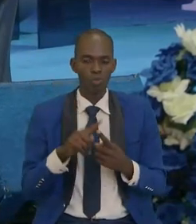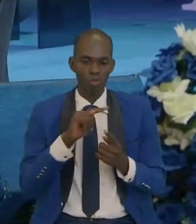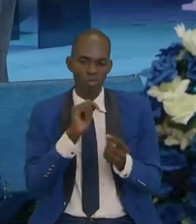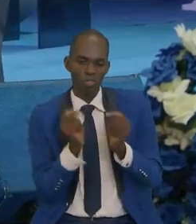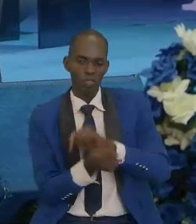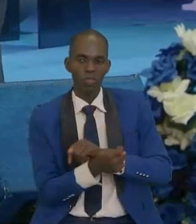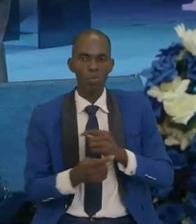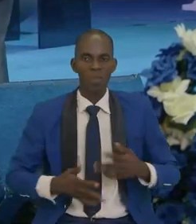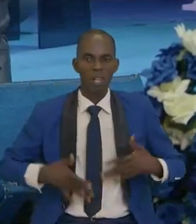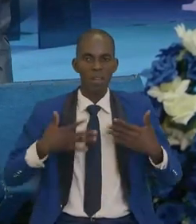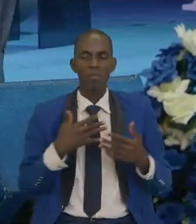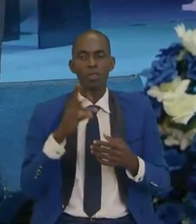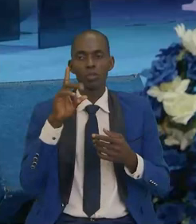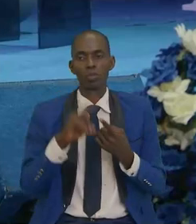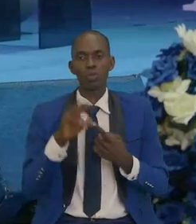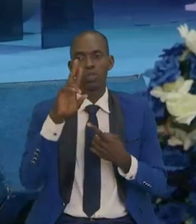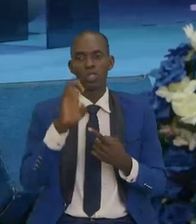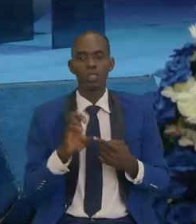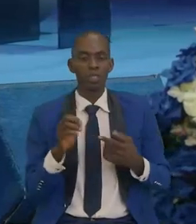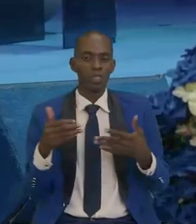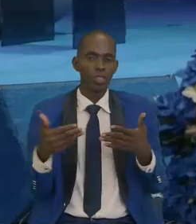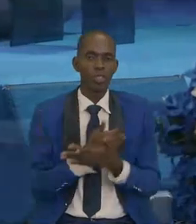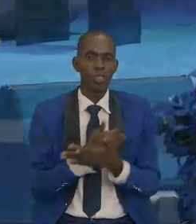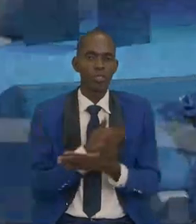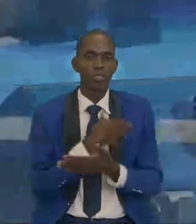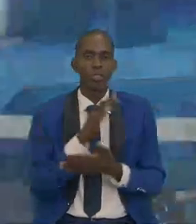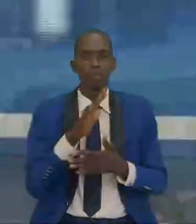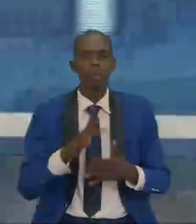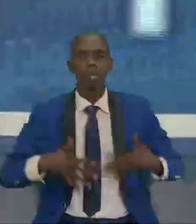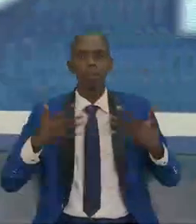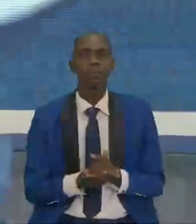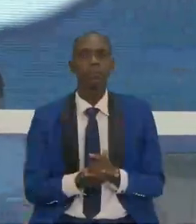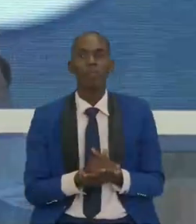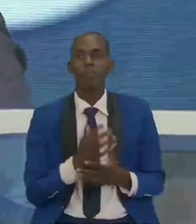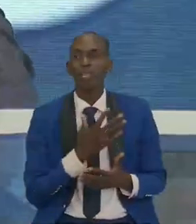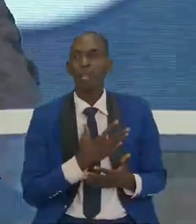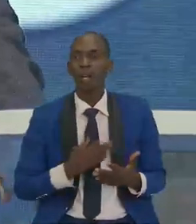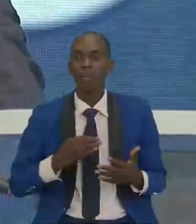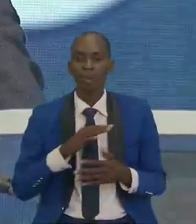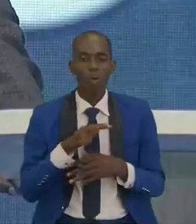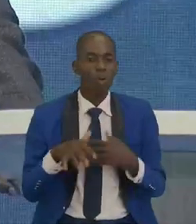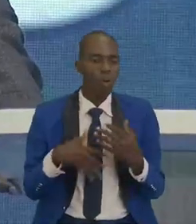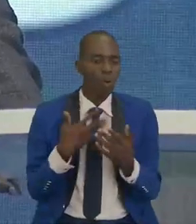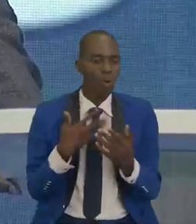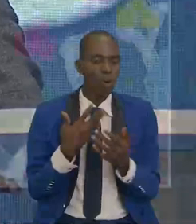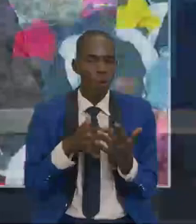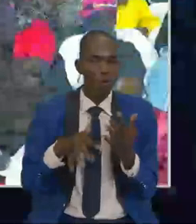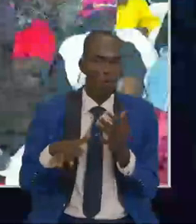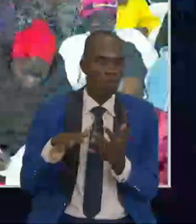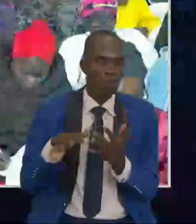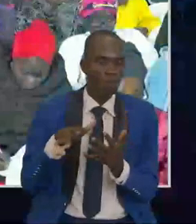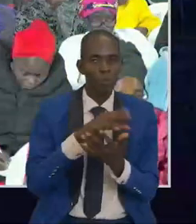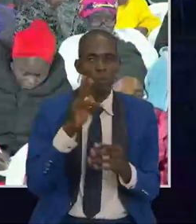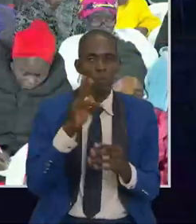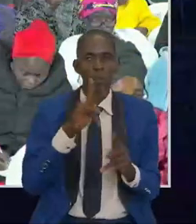pouvoir de transformer les vies et renouveler votre vie. Et ces gens qui étaient